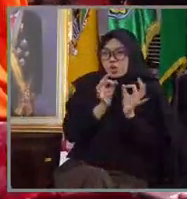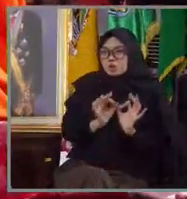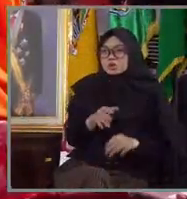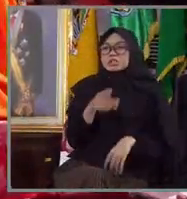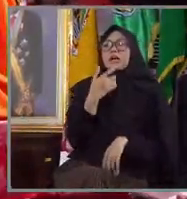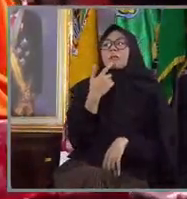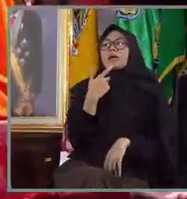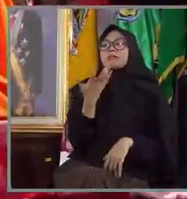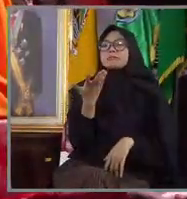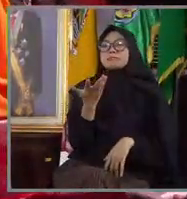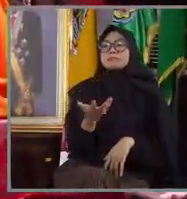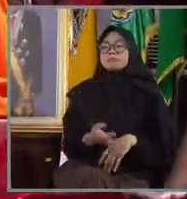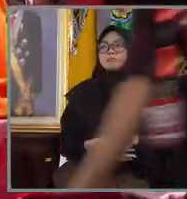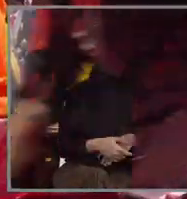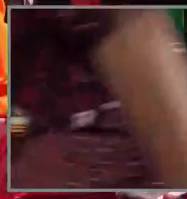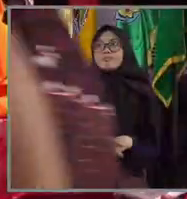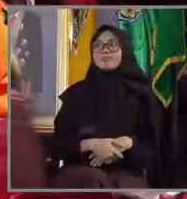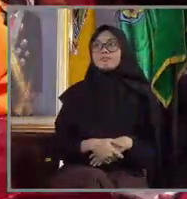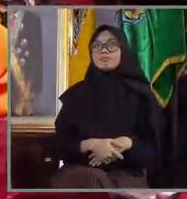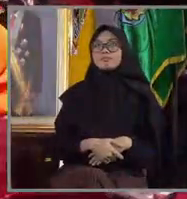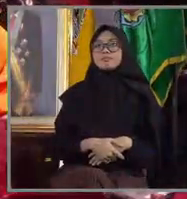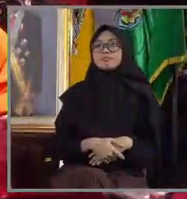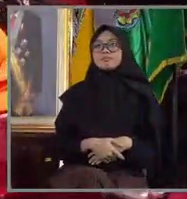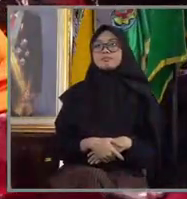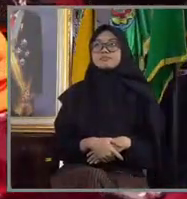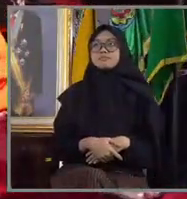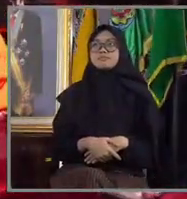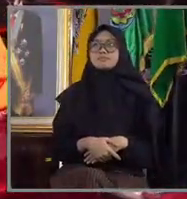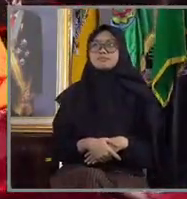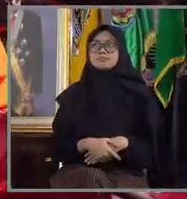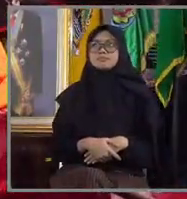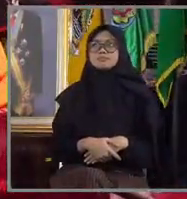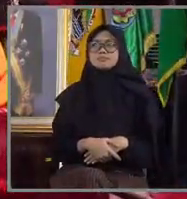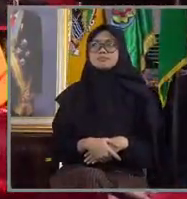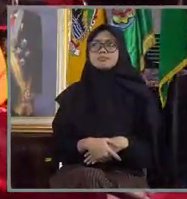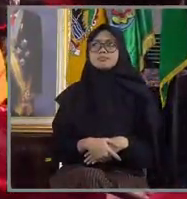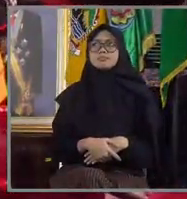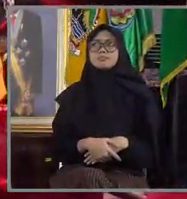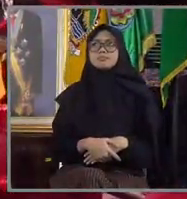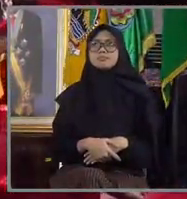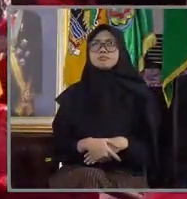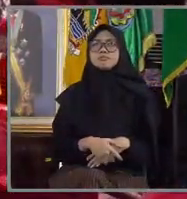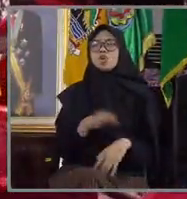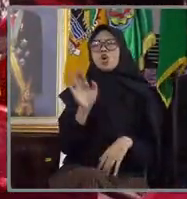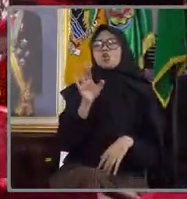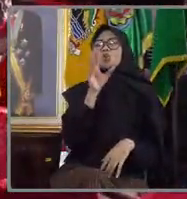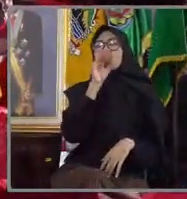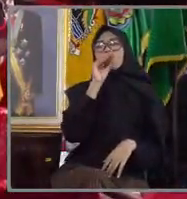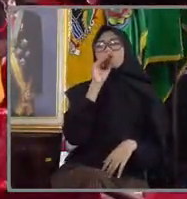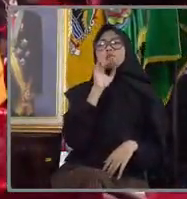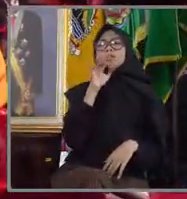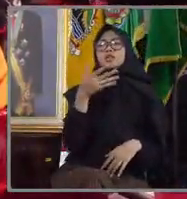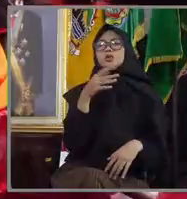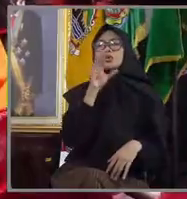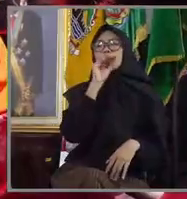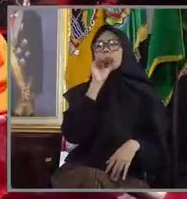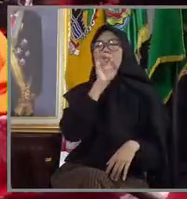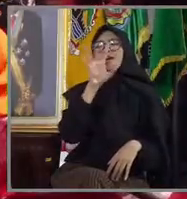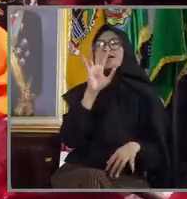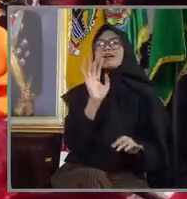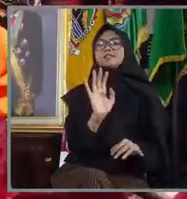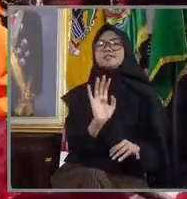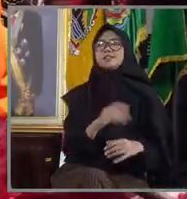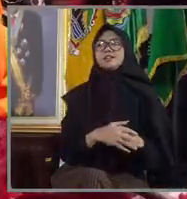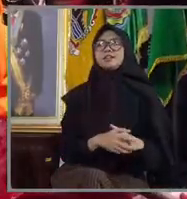upaya untuk bersyukur ya syukur-syukur Kalau kamu bisa lebih asik udah ngambek nggak usah ngomongin gitu nah memegang lain saja gimana